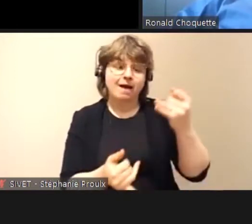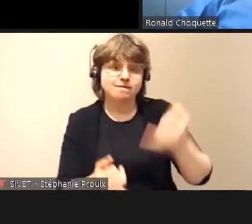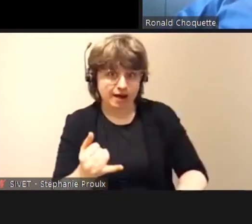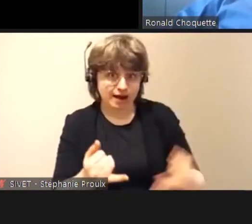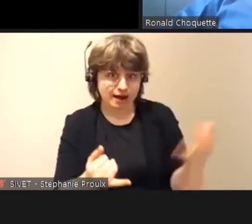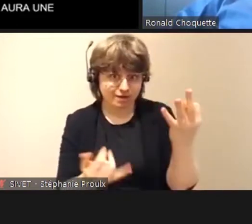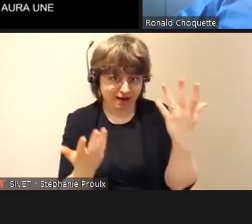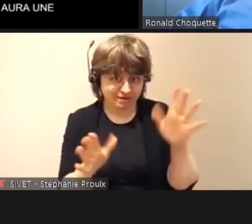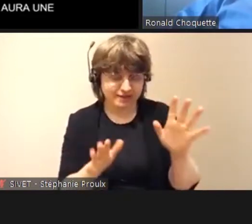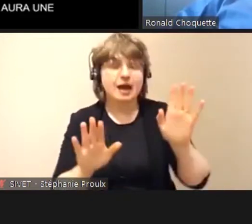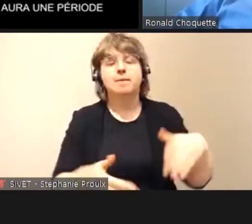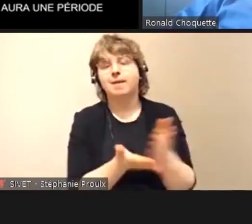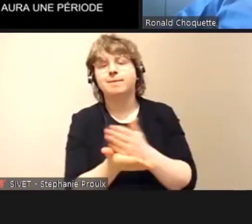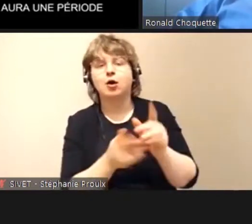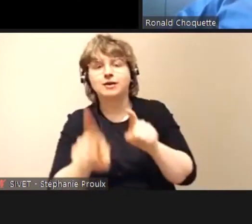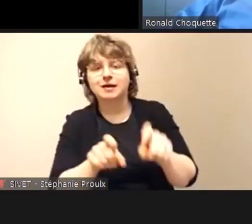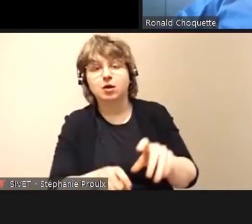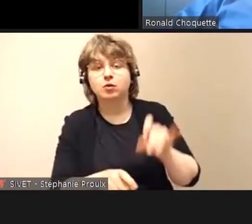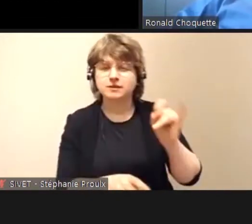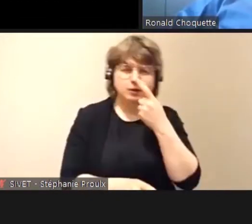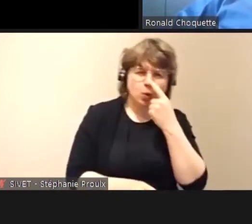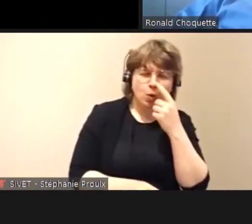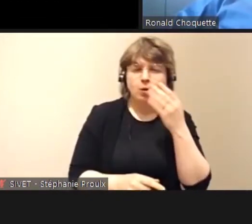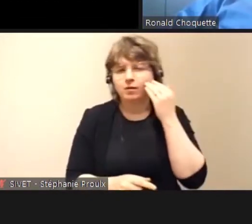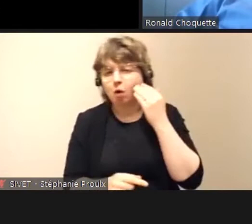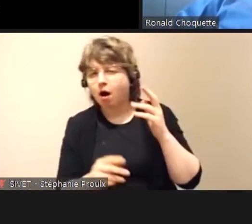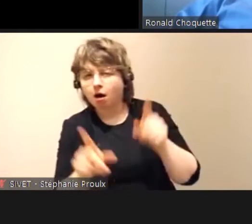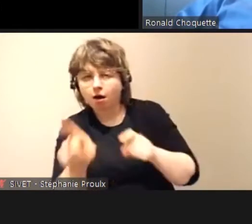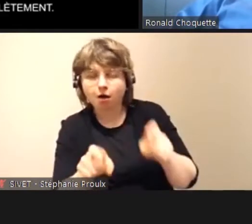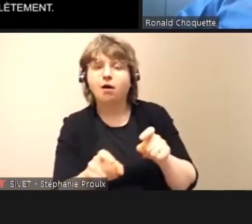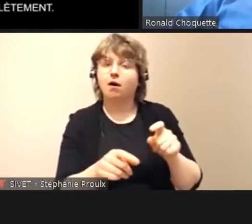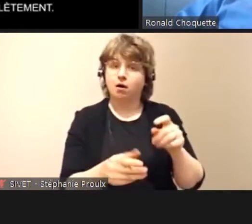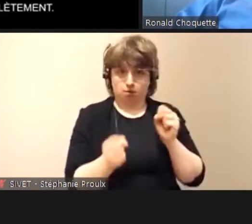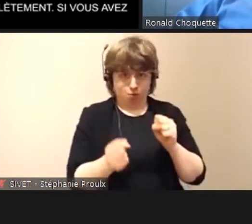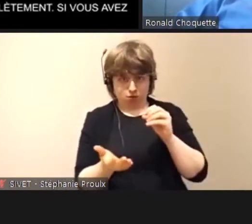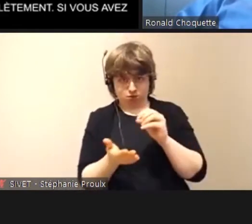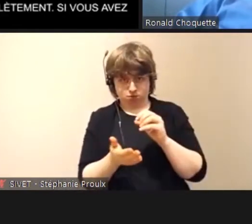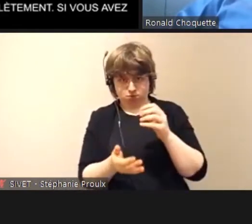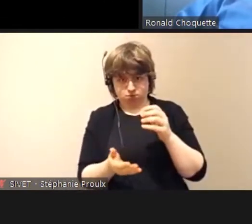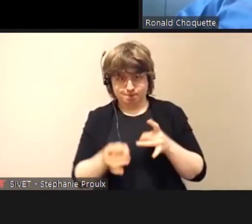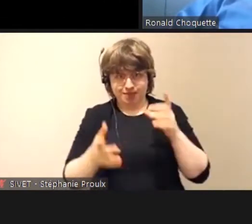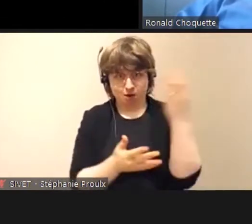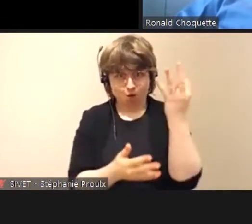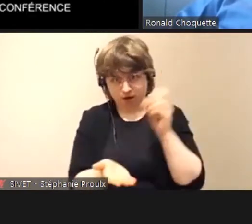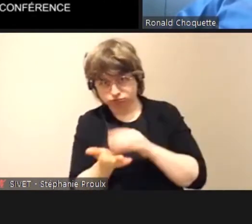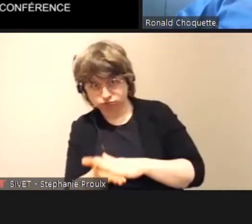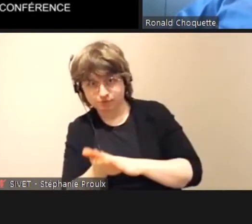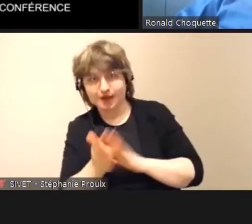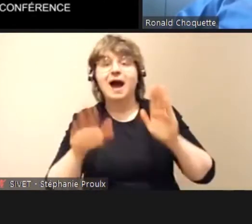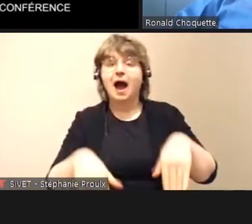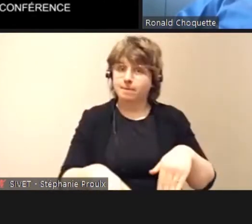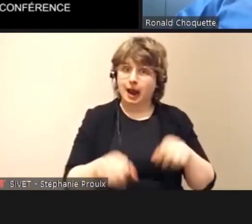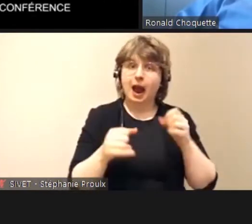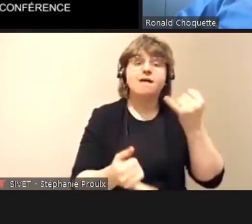fin complètement. Donc, si vous avez des questions durant la conférence, prenez-les en note et vous pourrez les poser soit par